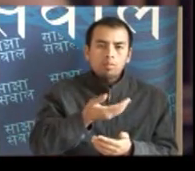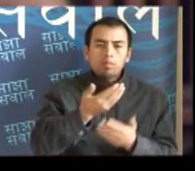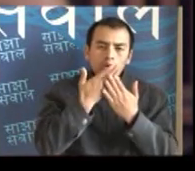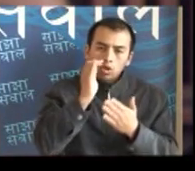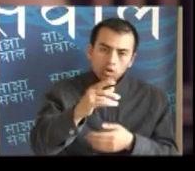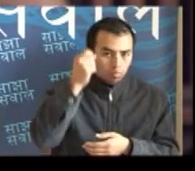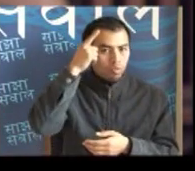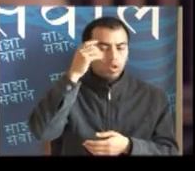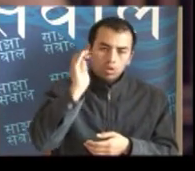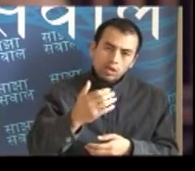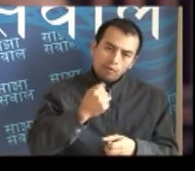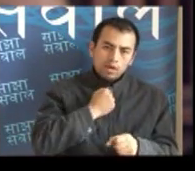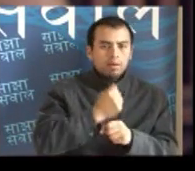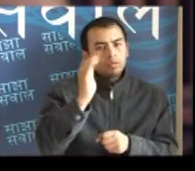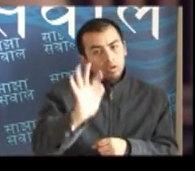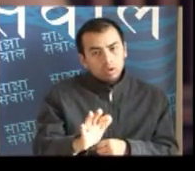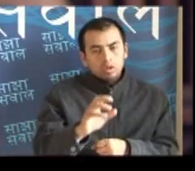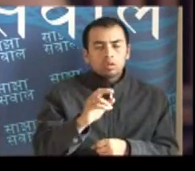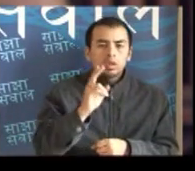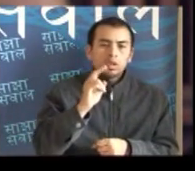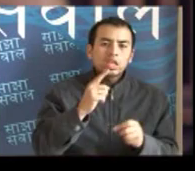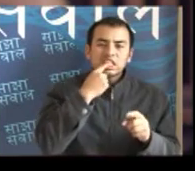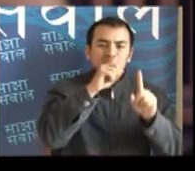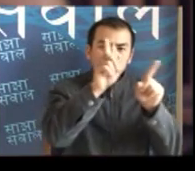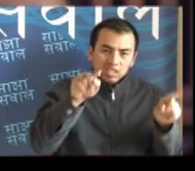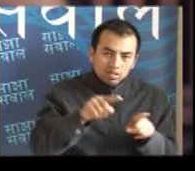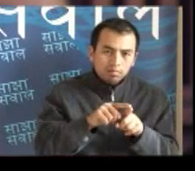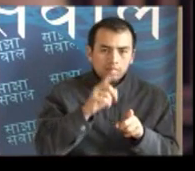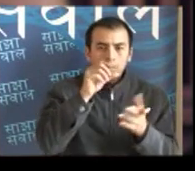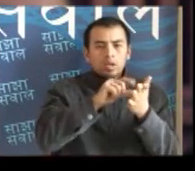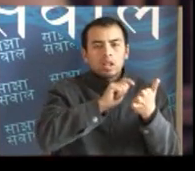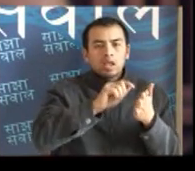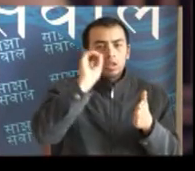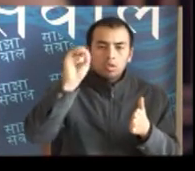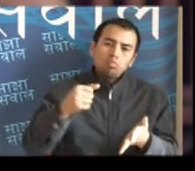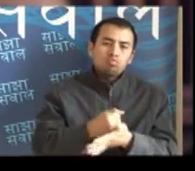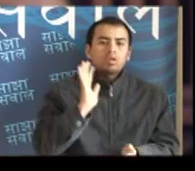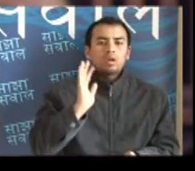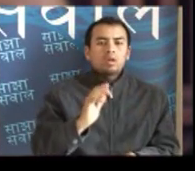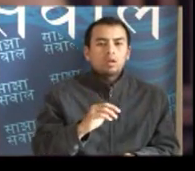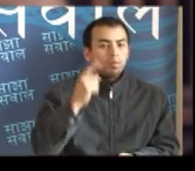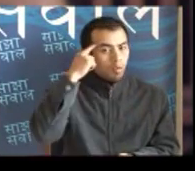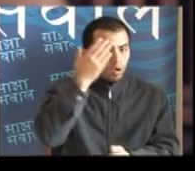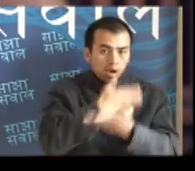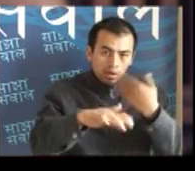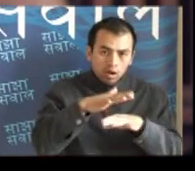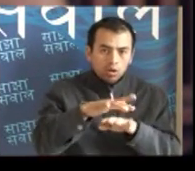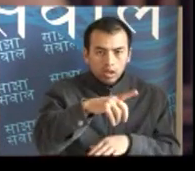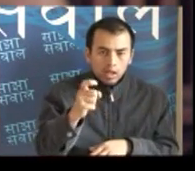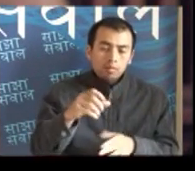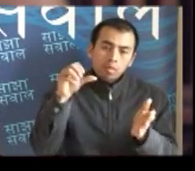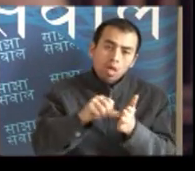बुझ्न सक्छ, गर्न सक्छ भने, अब एउटा ब्ल्याकबोर्डमा चाहिँ एकचोटि लेखिदिएर पुग्छ भने उनीहरूलाई बारम्बार